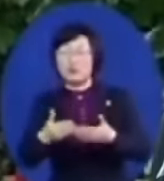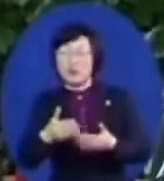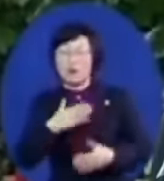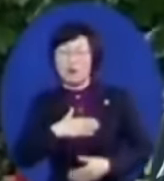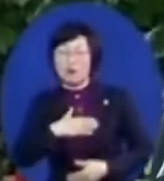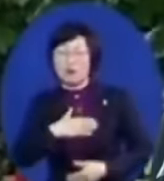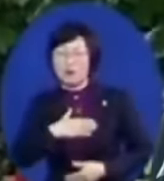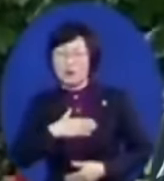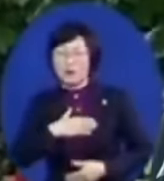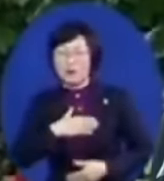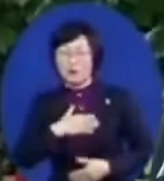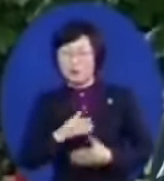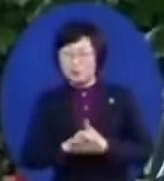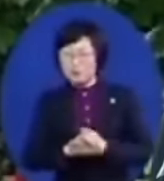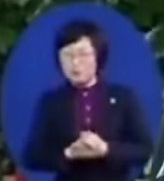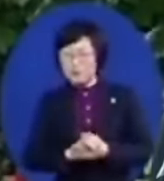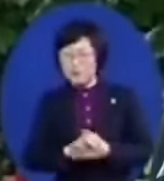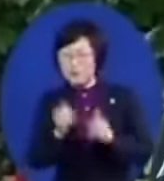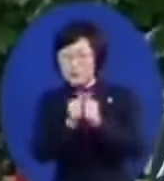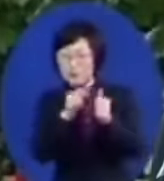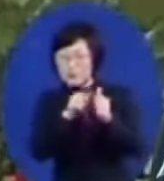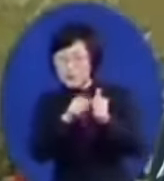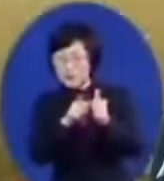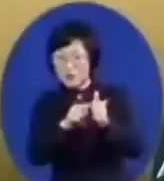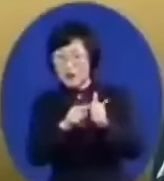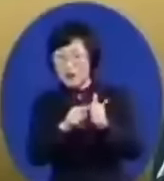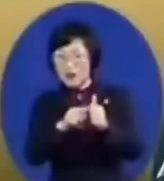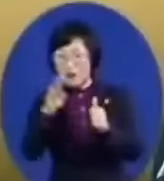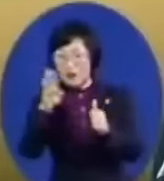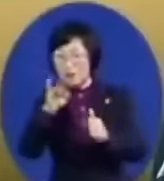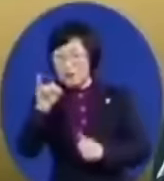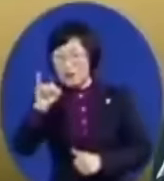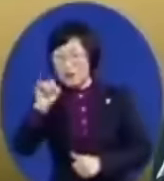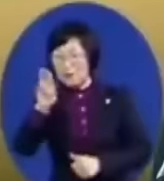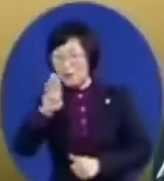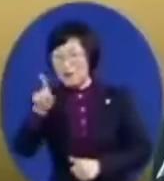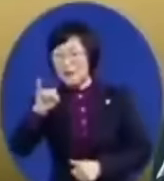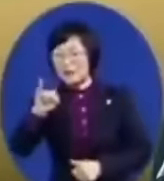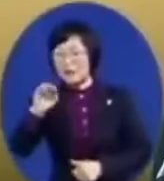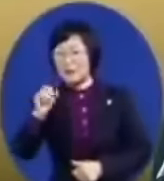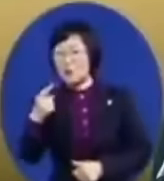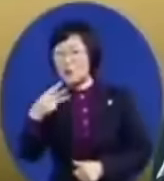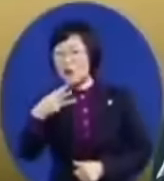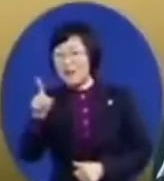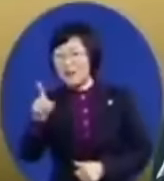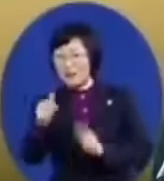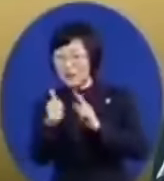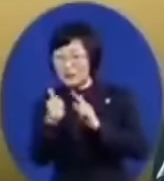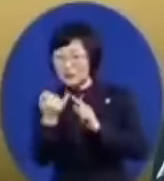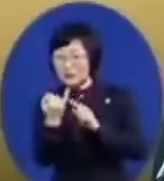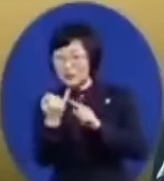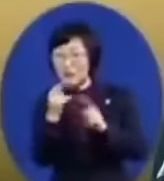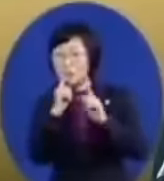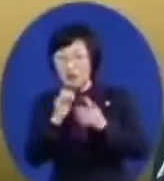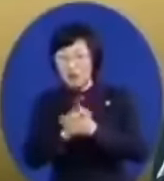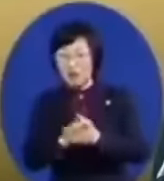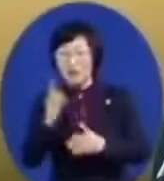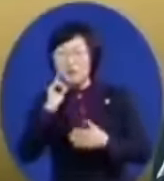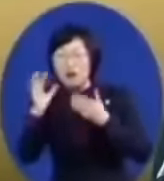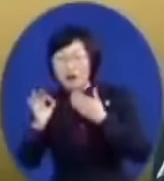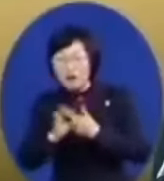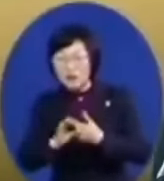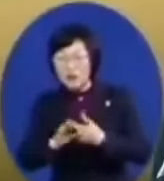바이올라 왈데는 이렇게 말했습니다. 만약 홍해가 당신 앞에 가로막고 왼쪽에는 산이요 오른쪽에는 광야가